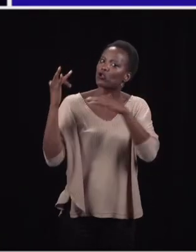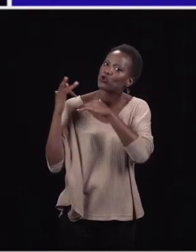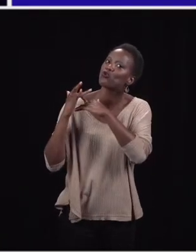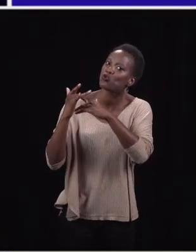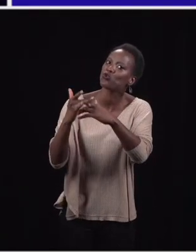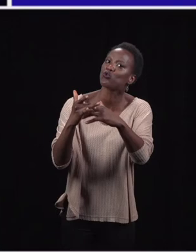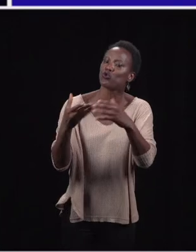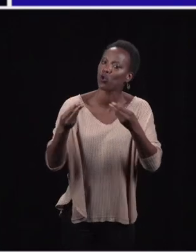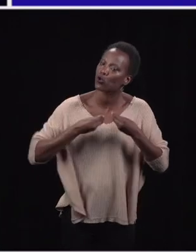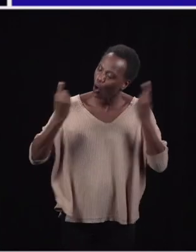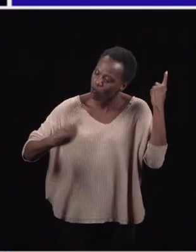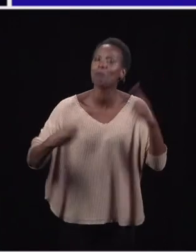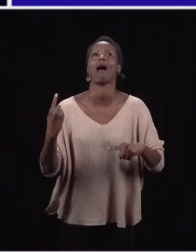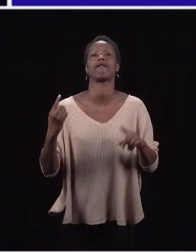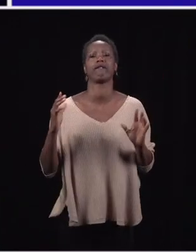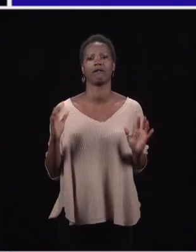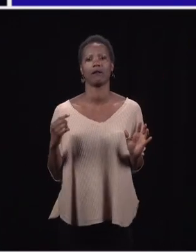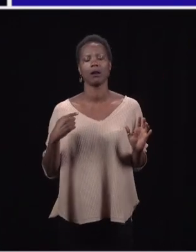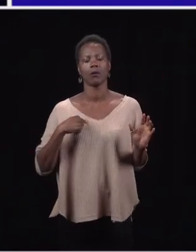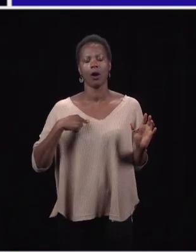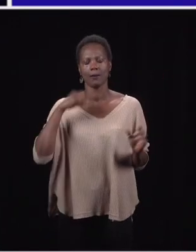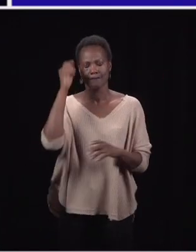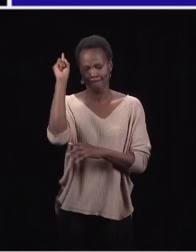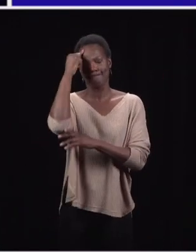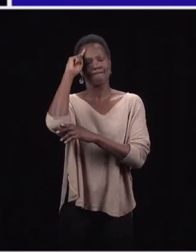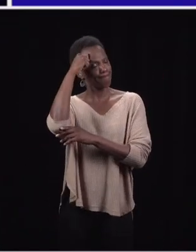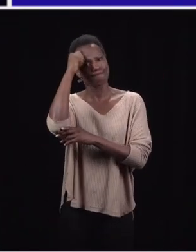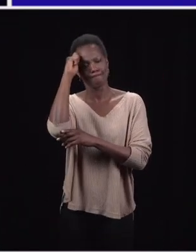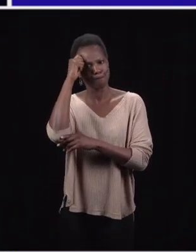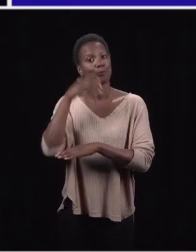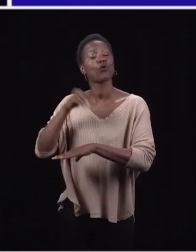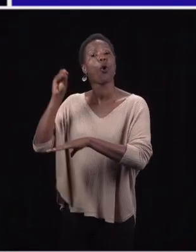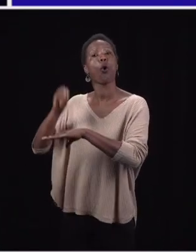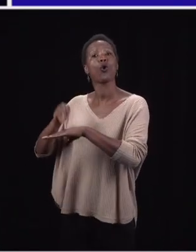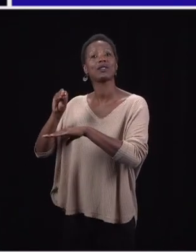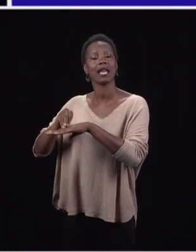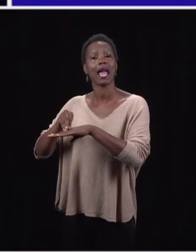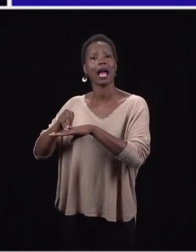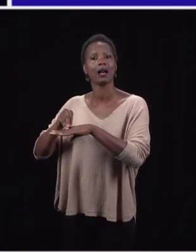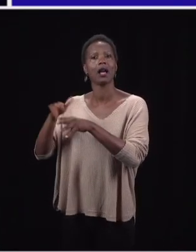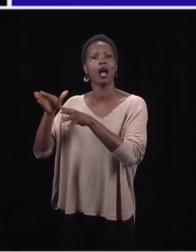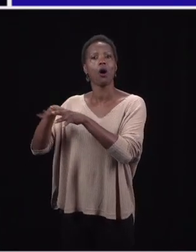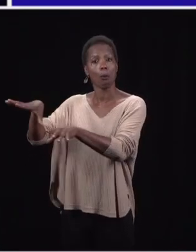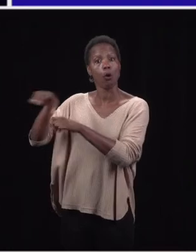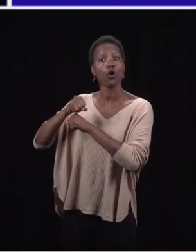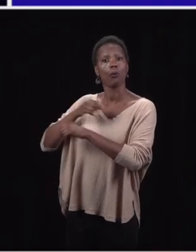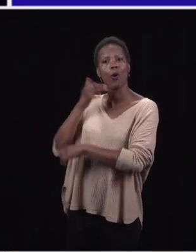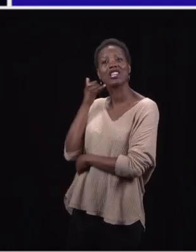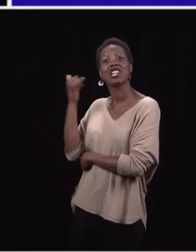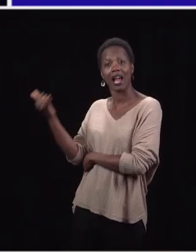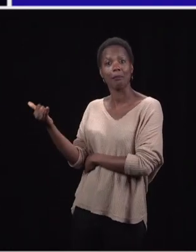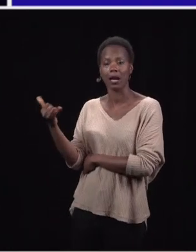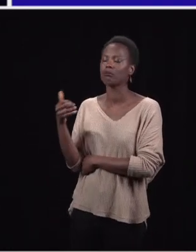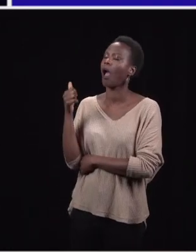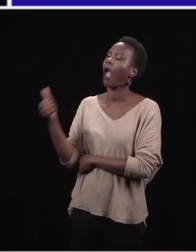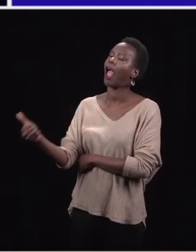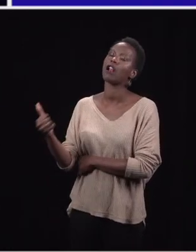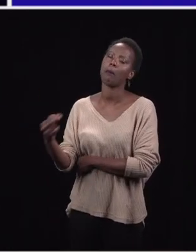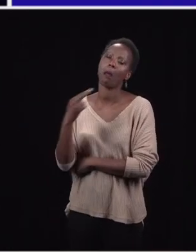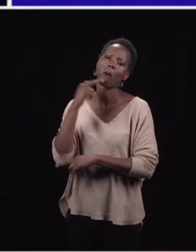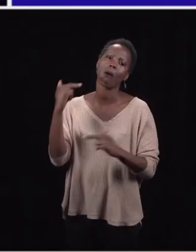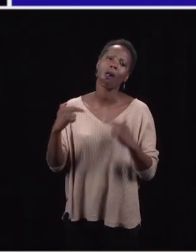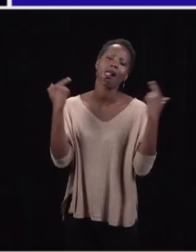aujourd'hui et du coup j'ai tiré la sonnette d'alarme et j'ai appelé ma super conseil Pôle emploi parce que j'ai une super concert pour en face de préciser c'est bien